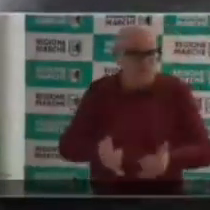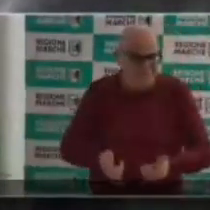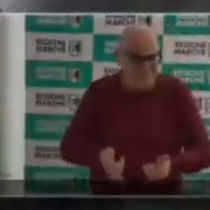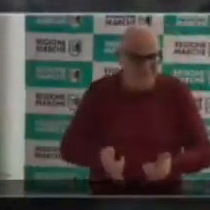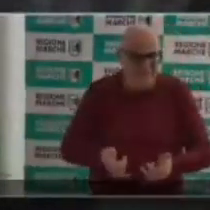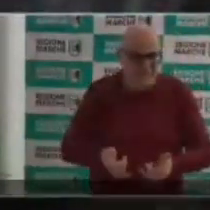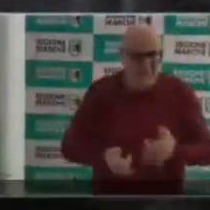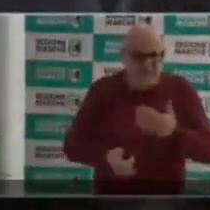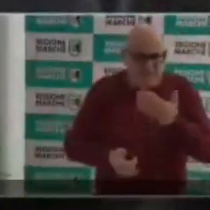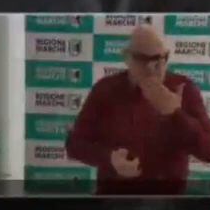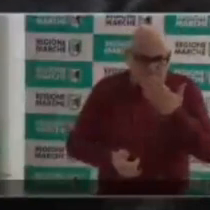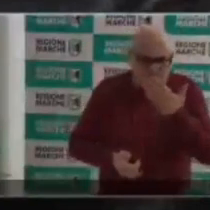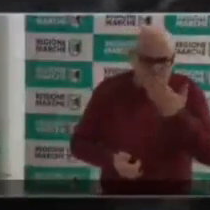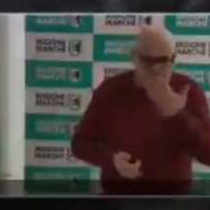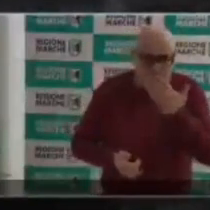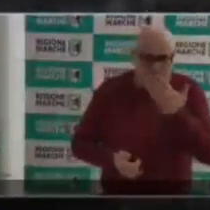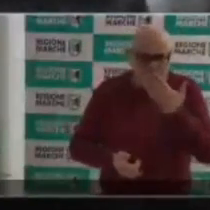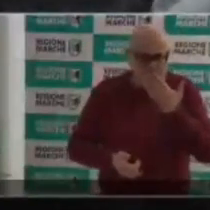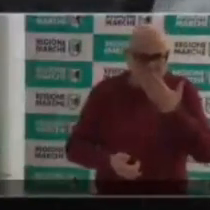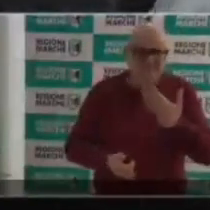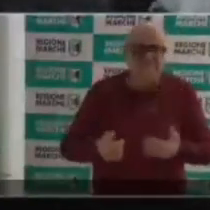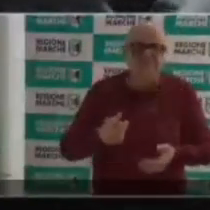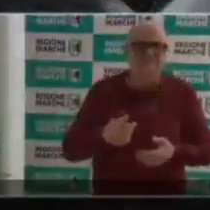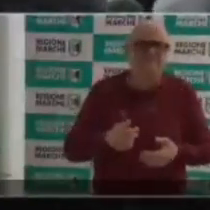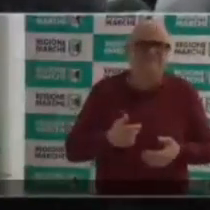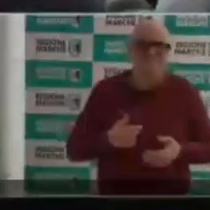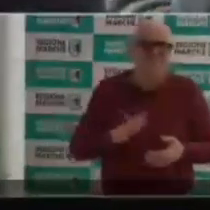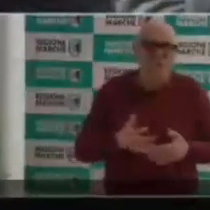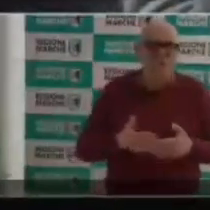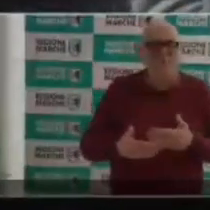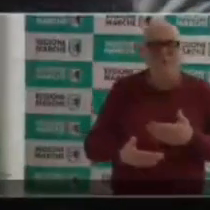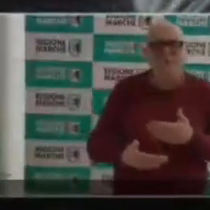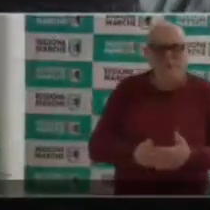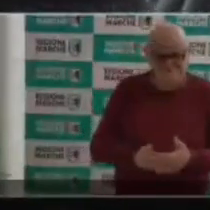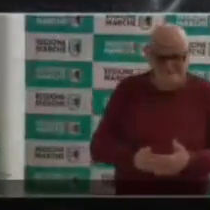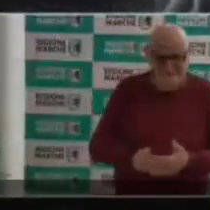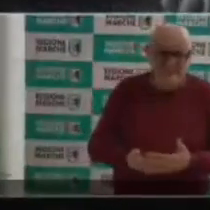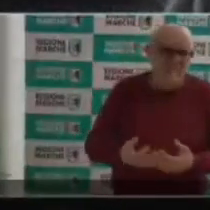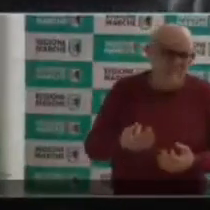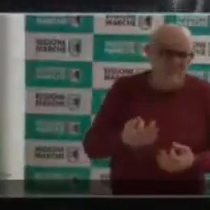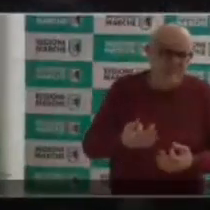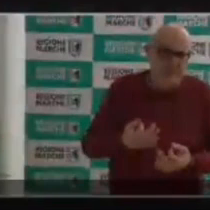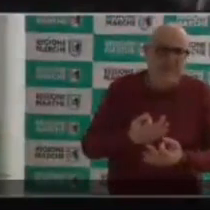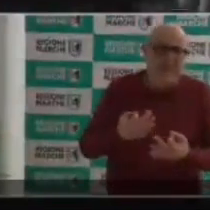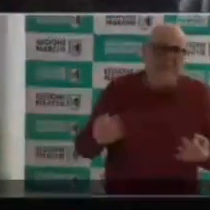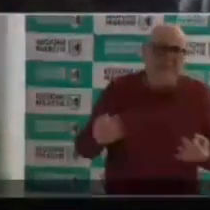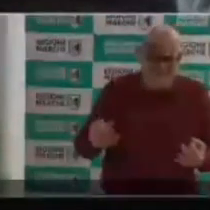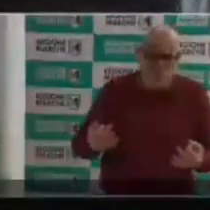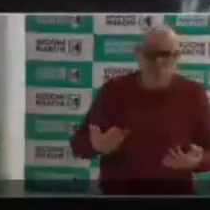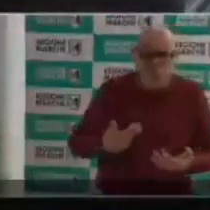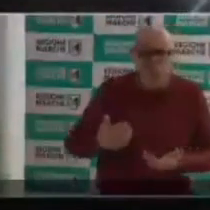come prossimità, capisco bene, magari vuol dire che uno può comprare la spesa, ci sono queste